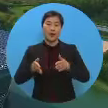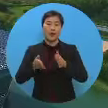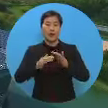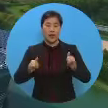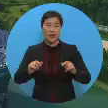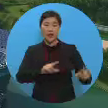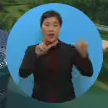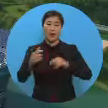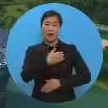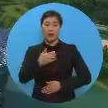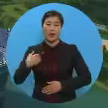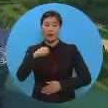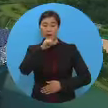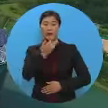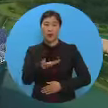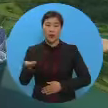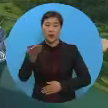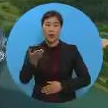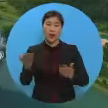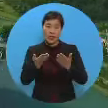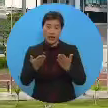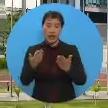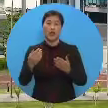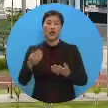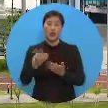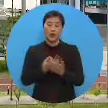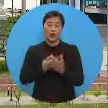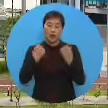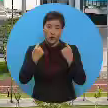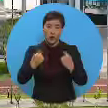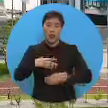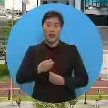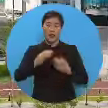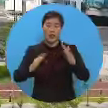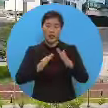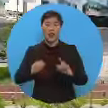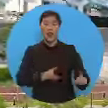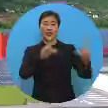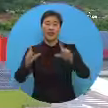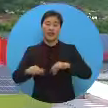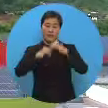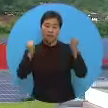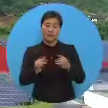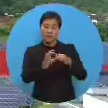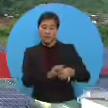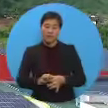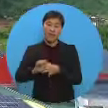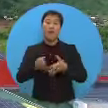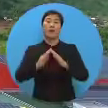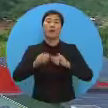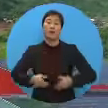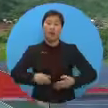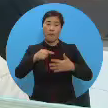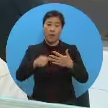전라남도는 도민의 삶의 만족도가 높아지도록 일정한 직업과 소득 유지, 안정적인 가정생활, 사회적 결속과 유대관계